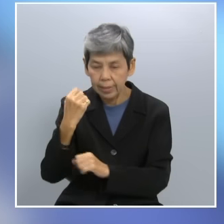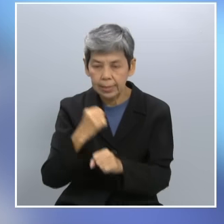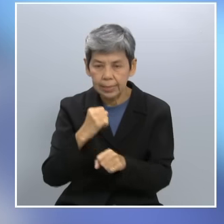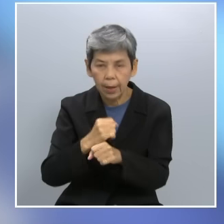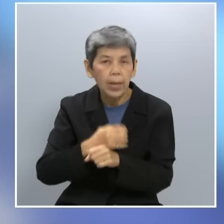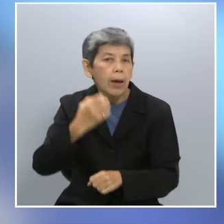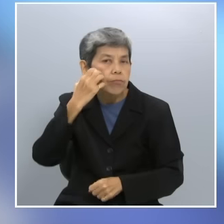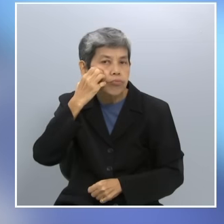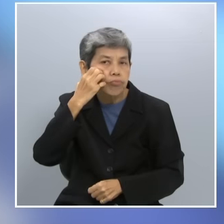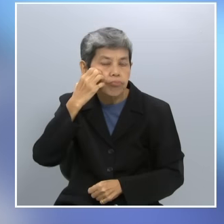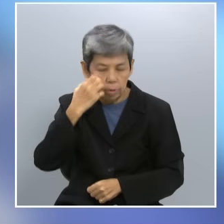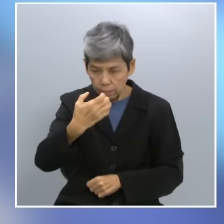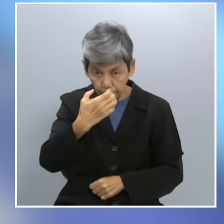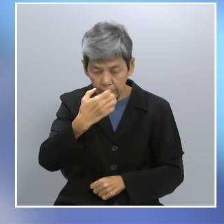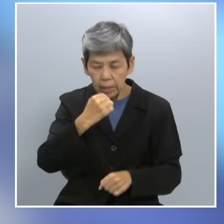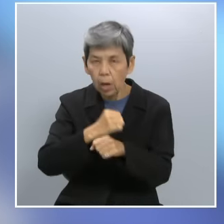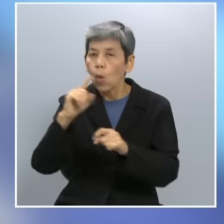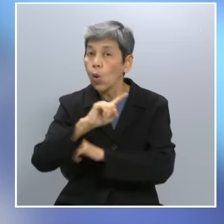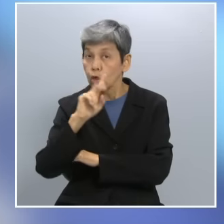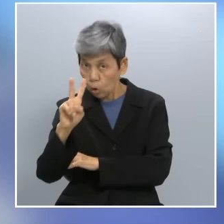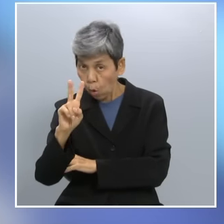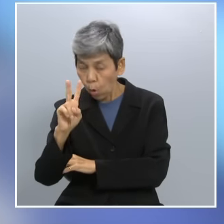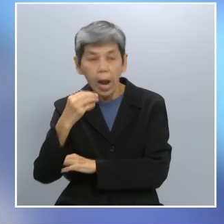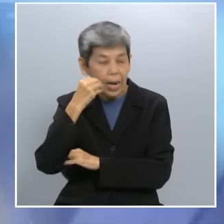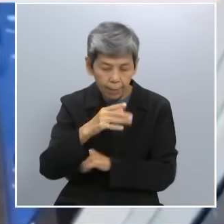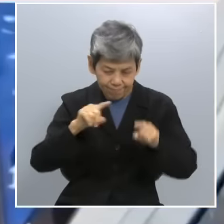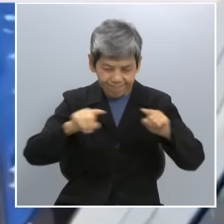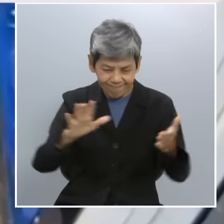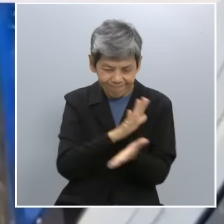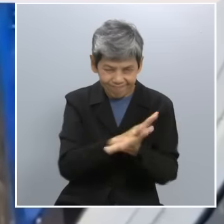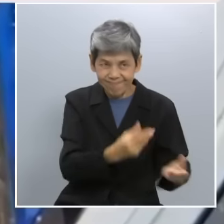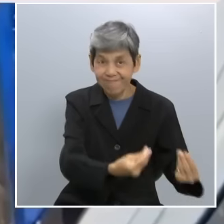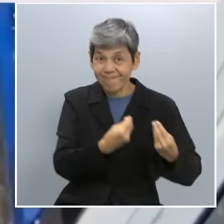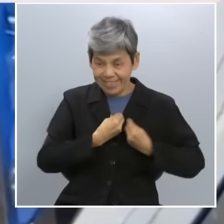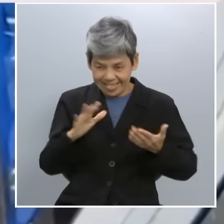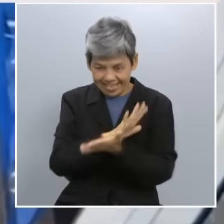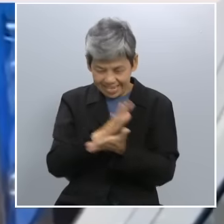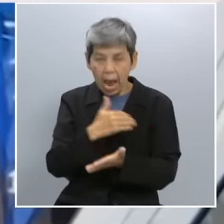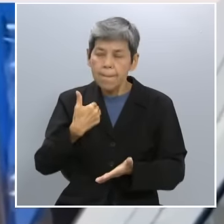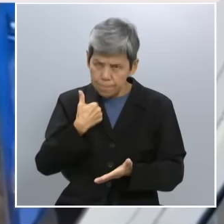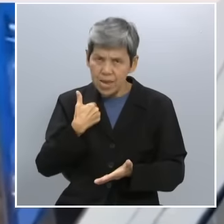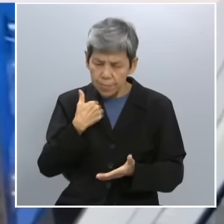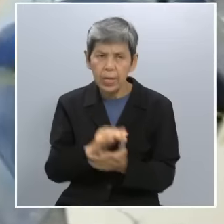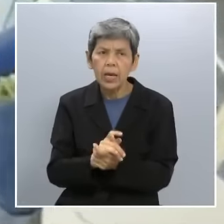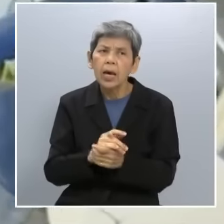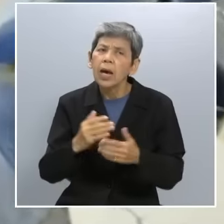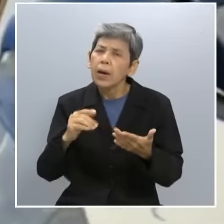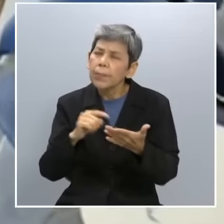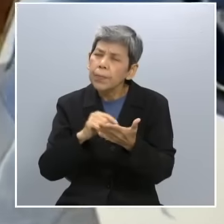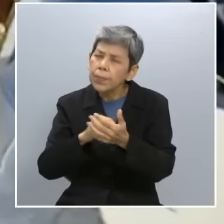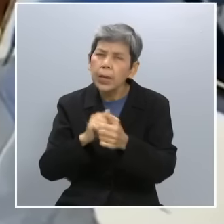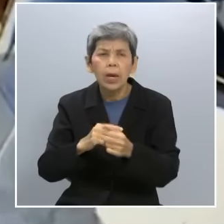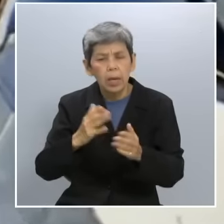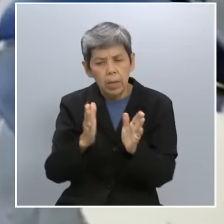โทรศัพท์มือถือแต่ว่าวันที่ 2ที่กลับไปก็คือได้เอกสารแล้วในเอกสารก็จะมีที่ส่งให้อ่ะค่ะก็จะมี